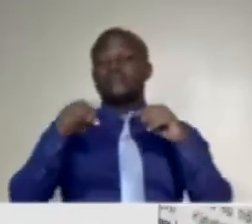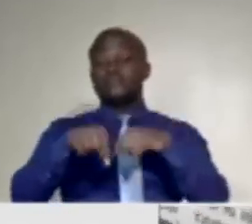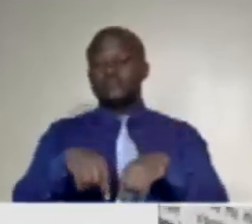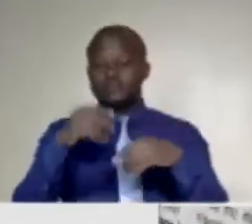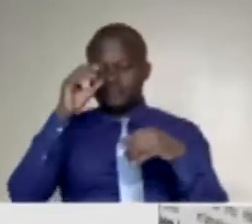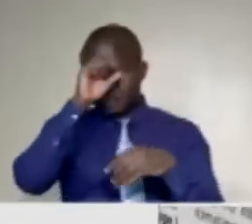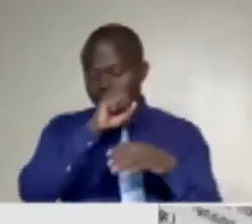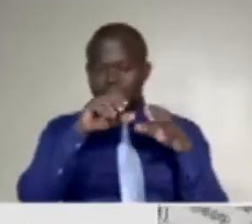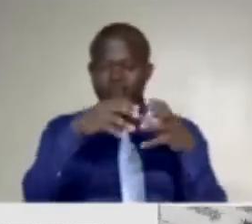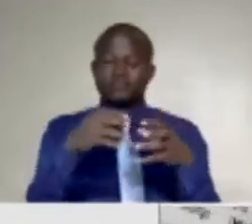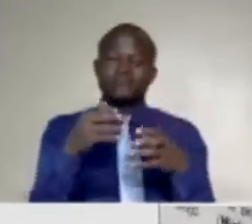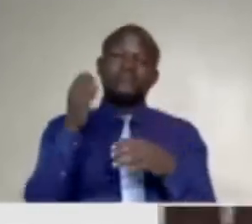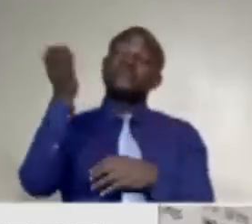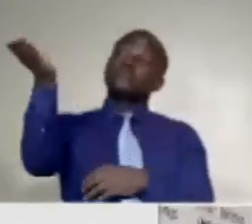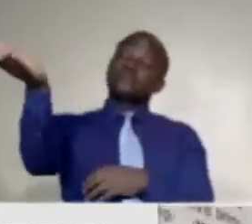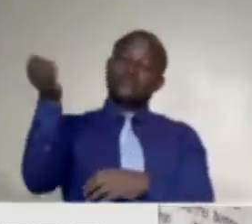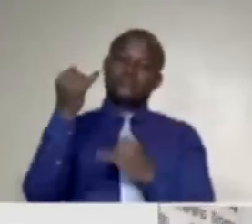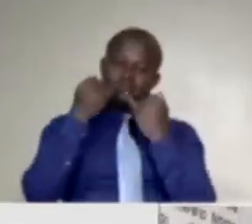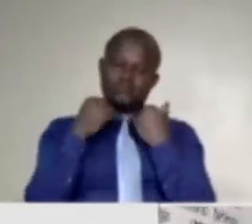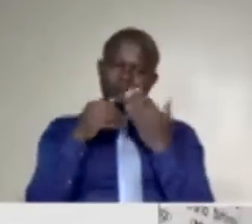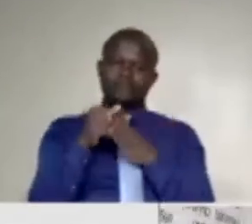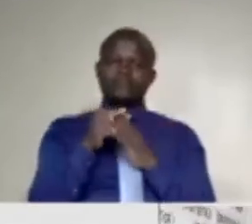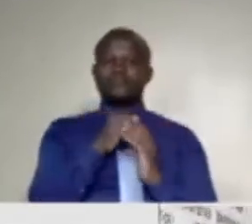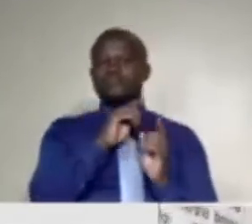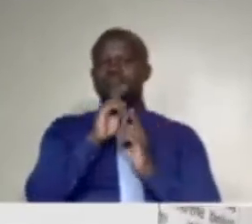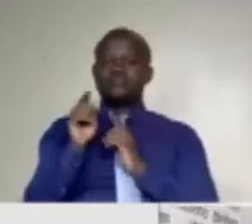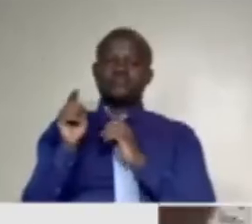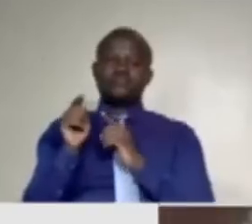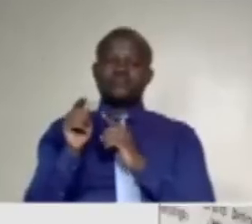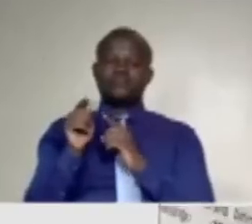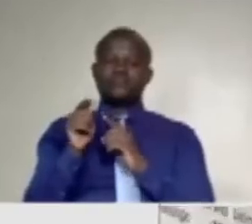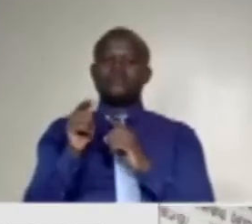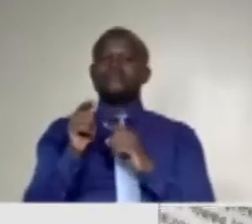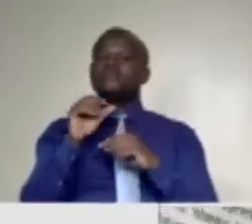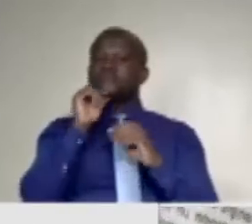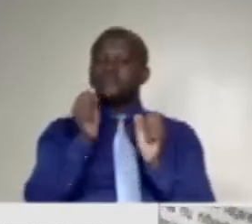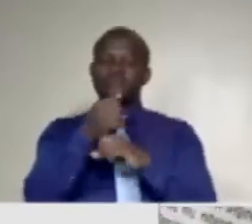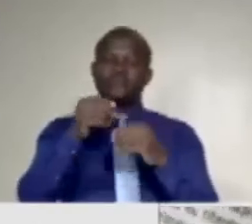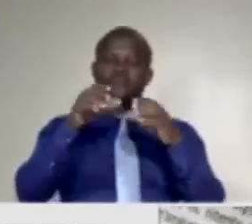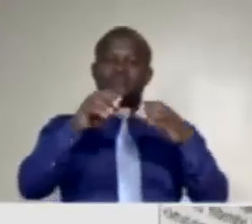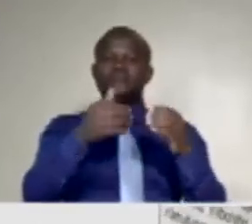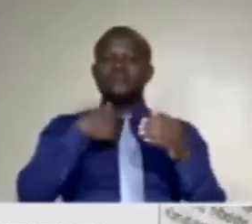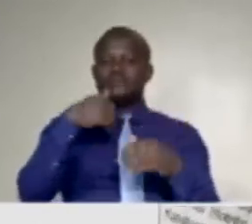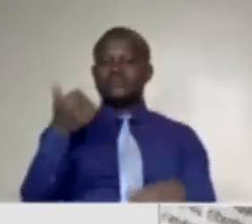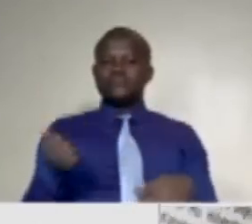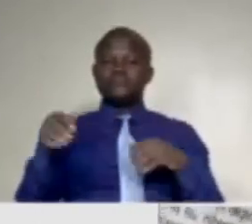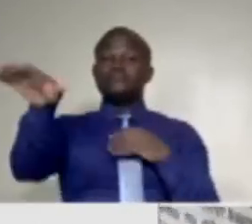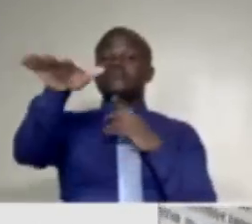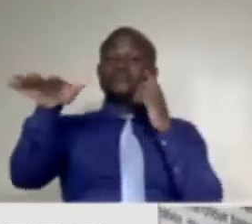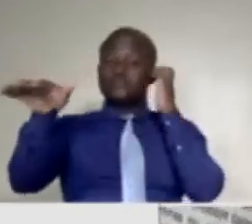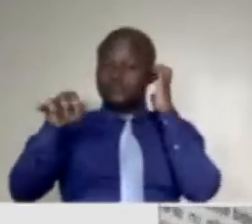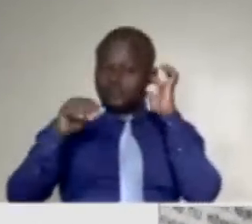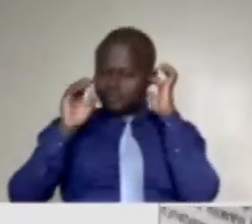mbura icyiciro iri abakanga kugisunika naha bakanga kugira ati ndo turagwe icyiciro ufite ikintu iriya ni hehe ubwo vuga